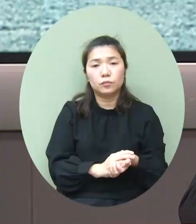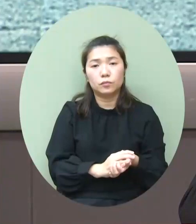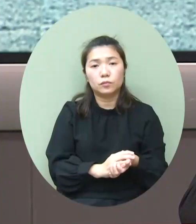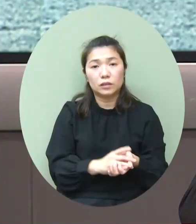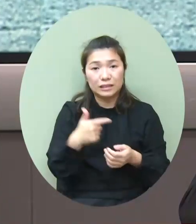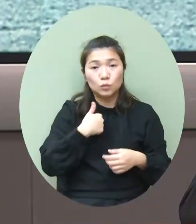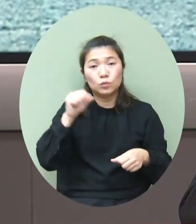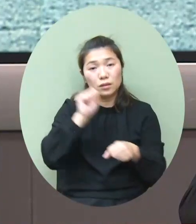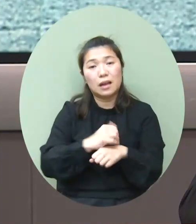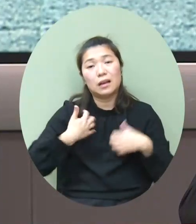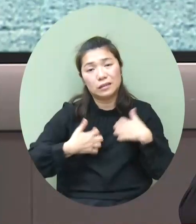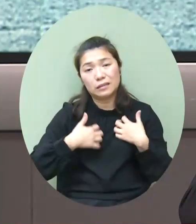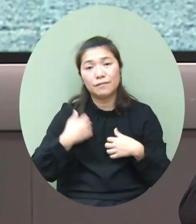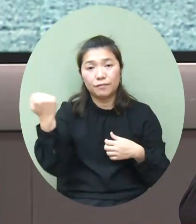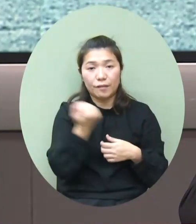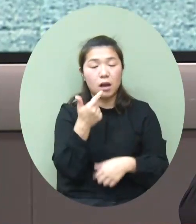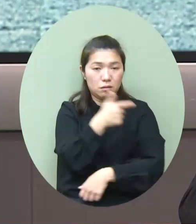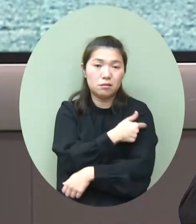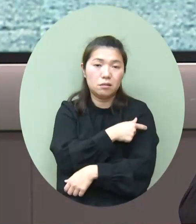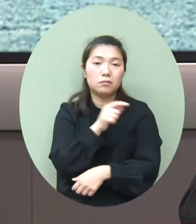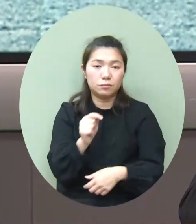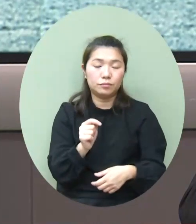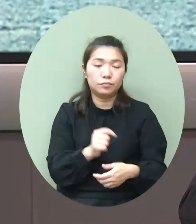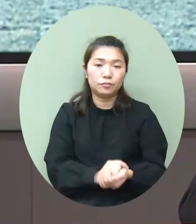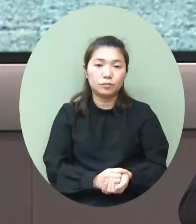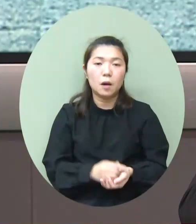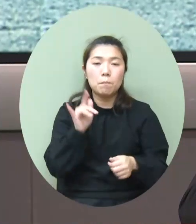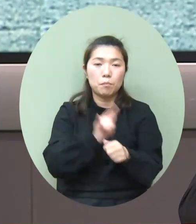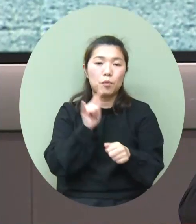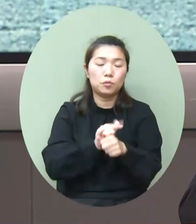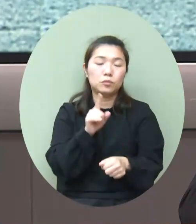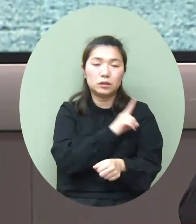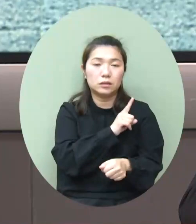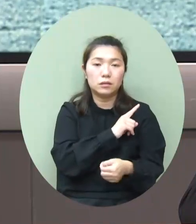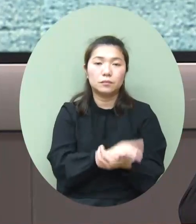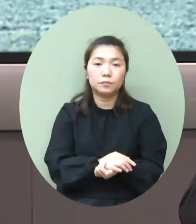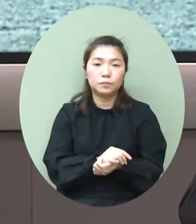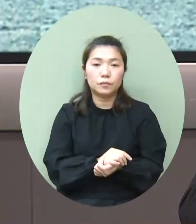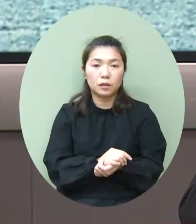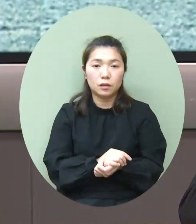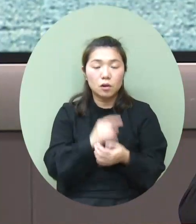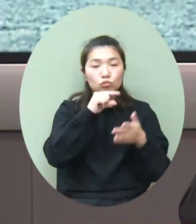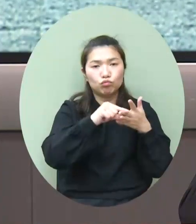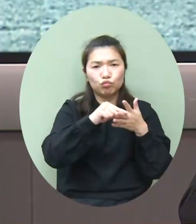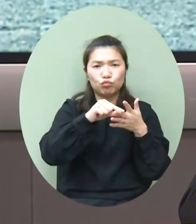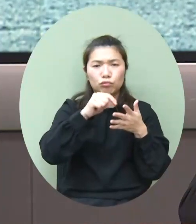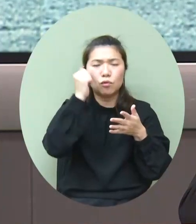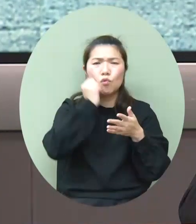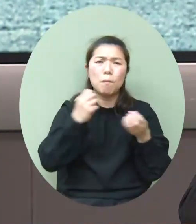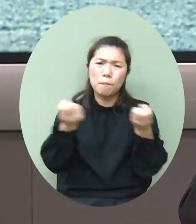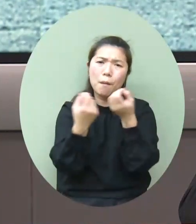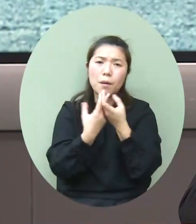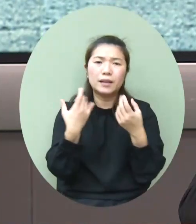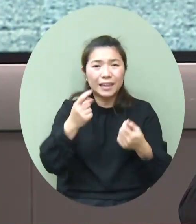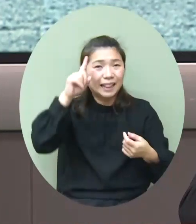接种疫苗，甚至其实是有这个紧急性要尽快接种来保护他们。很多